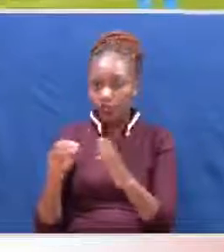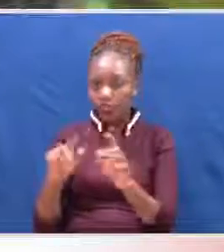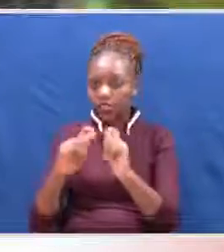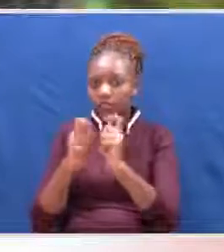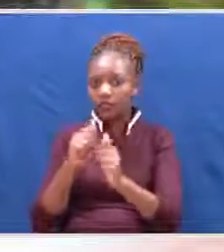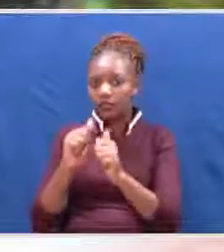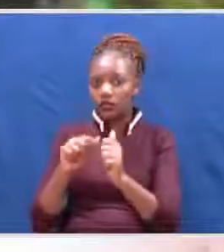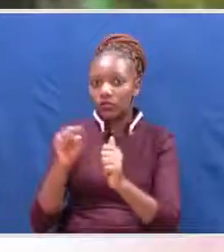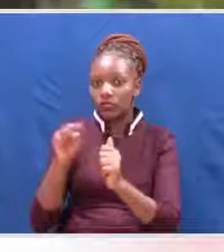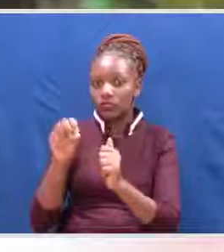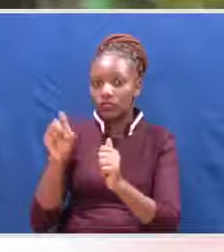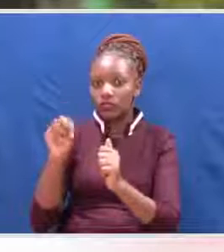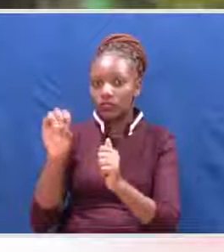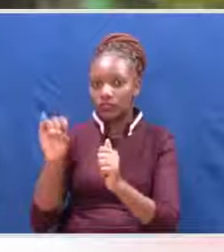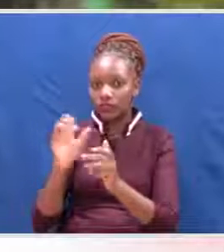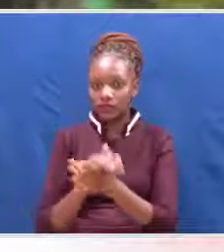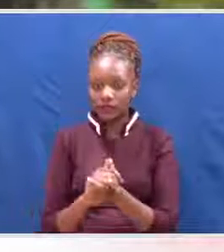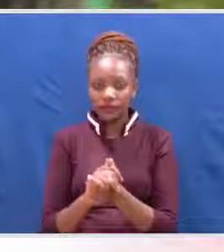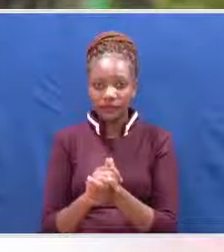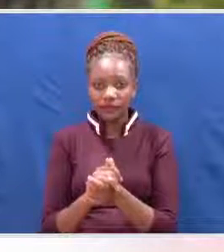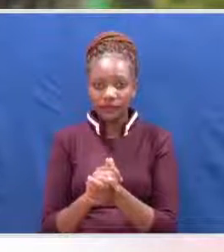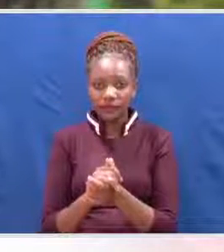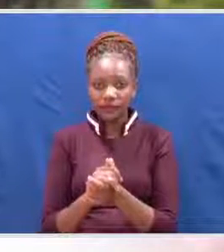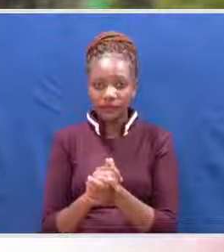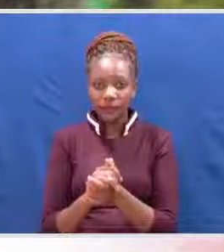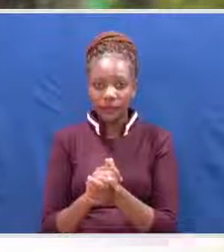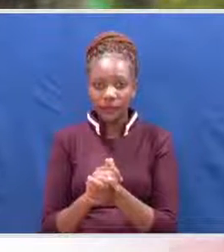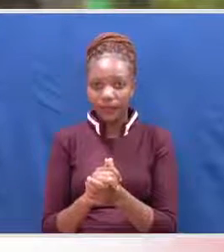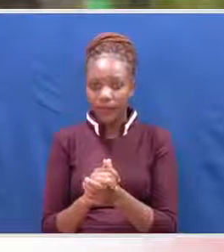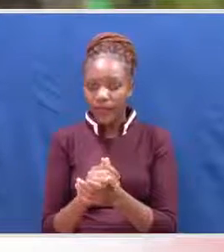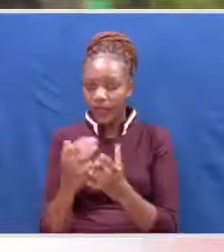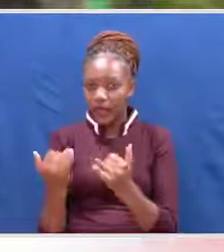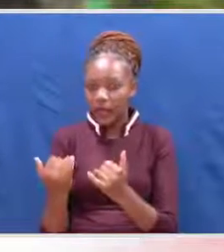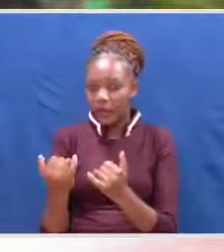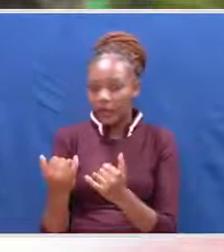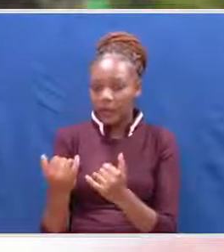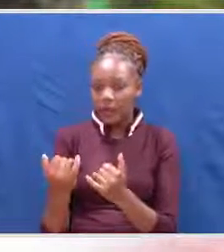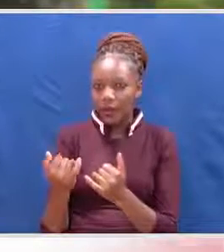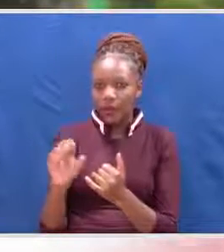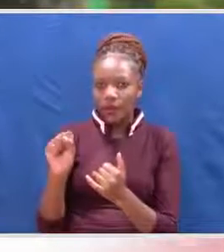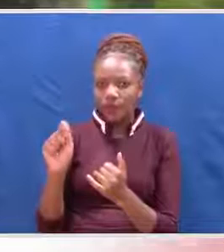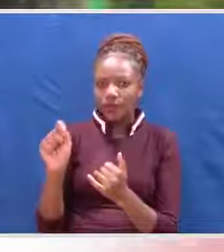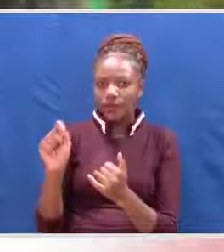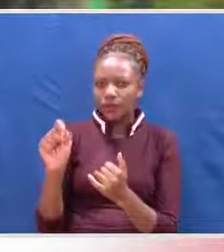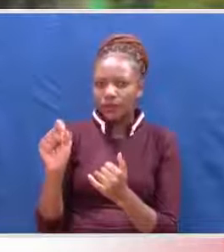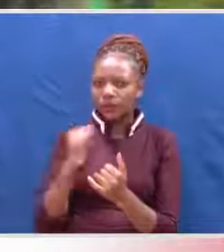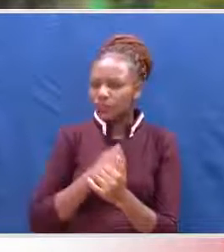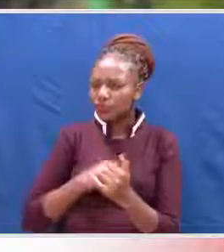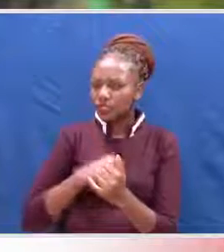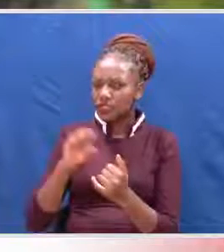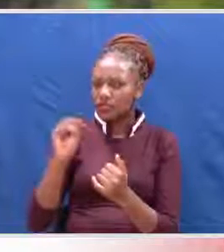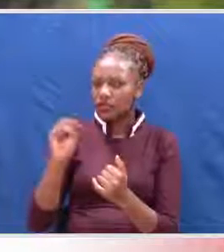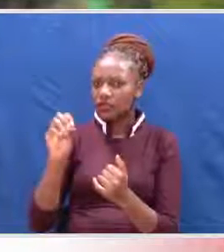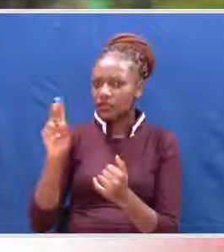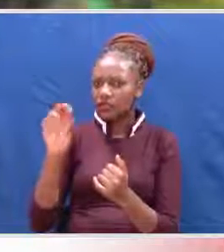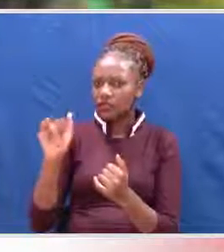Daniel Ochieng wa Sony. Anafurahi alishughuli kwa vizuri, lakini isipokuwa kuna communication na furahi kwa mzuri kwa kulingana na huyo kijana. Juu